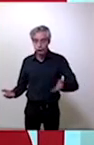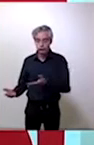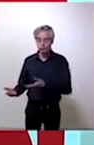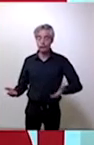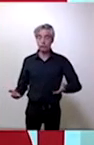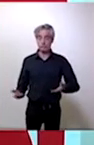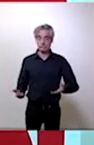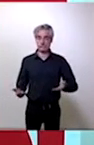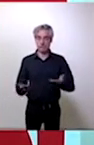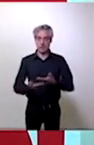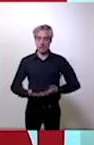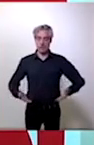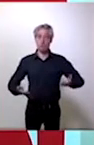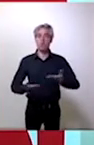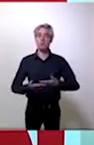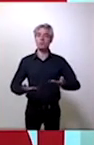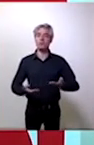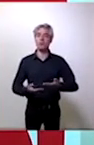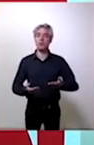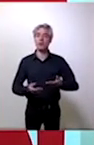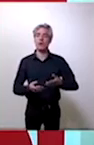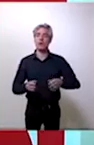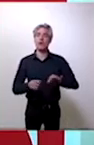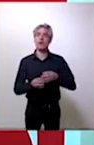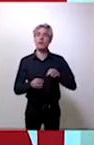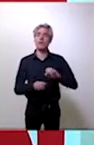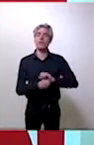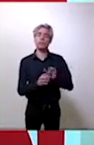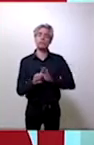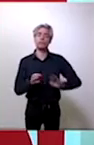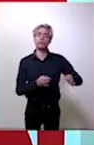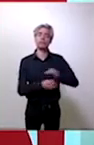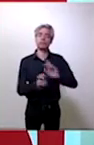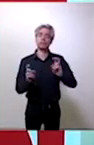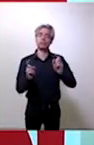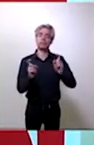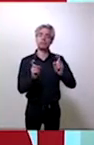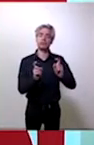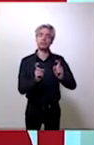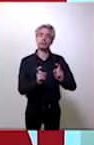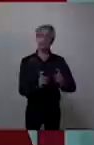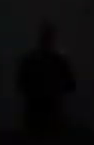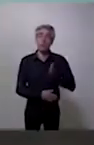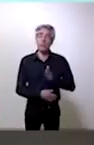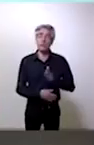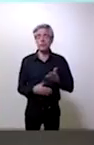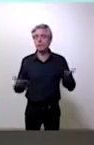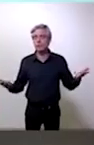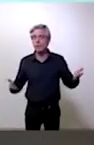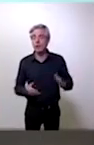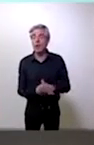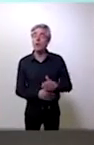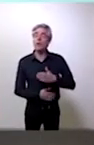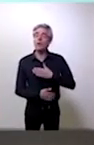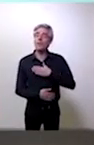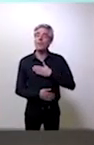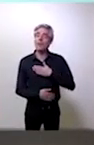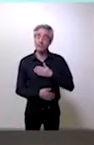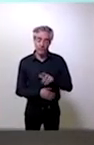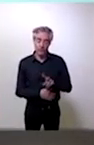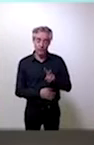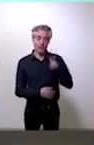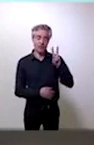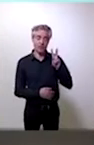on assiste à une baisse de la circulation épidémique, même si cette baisse reste lente. J'ai pris vendredi dernier,